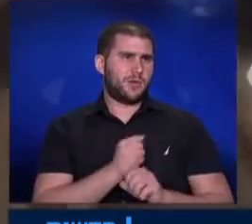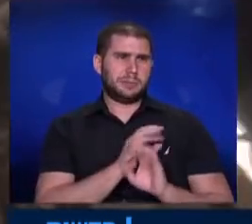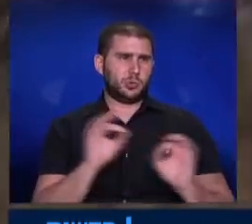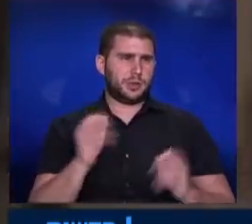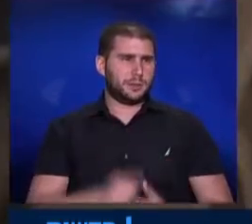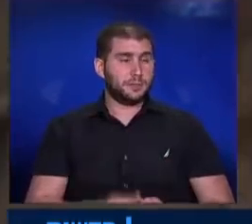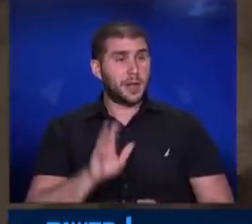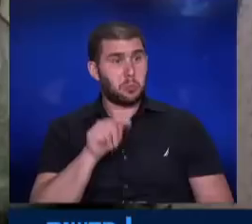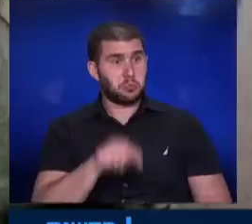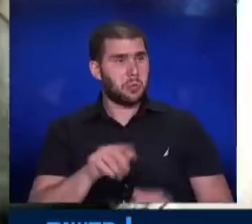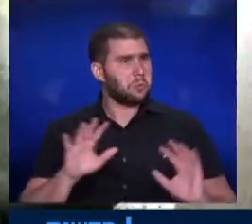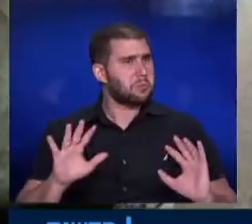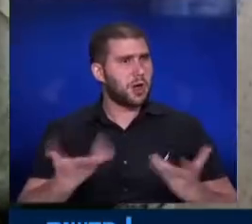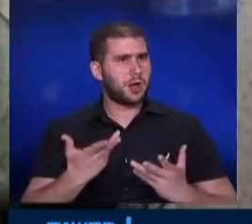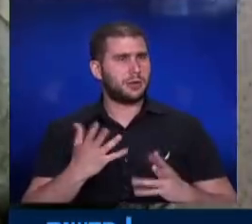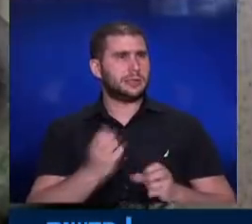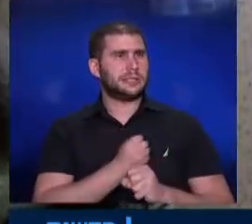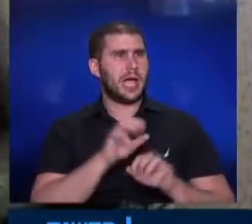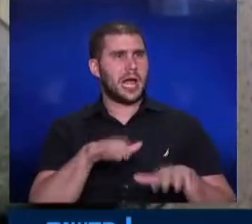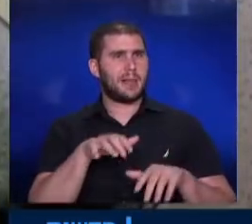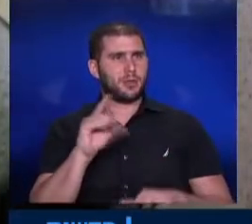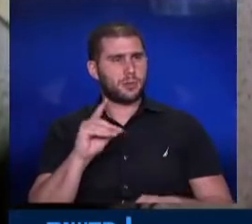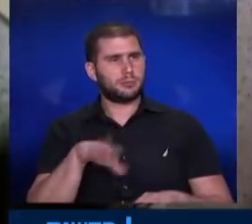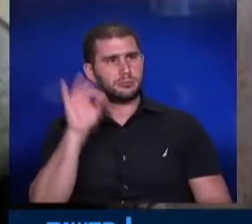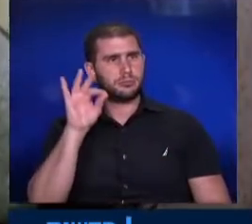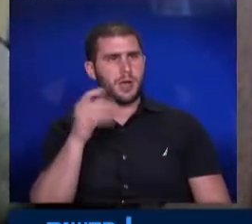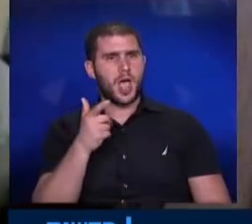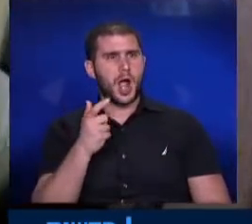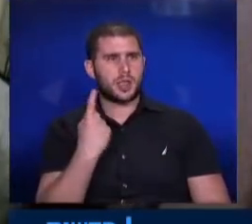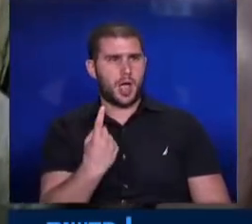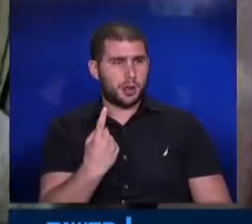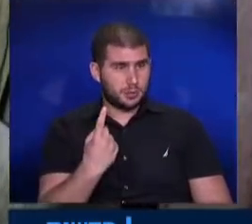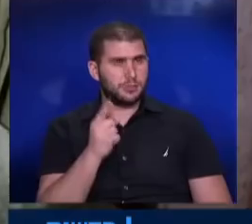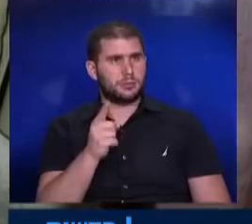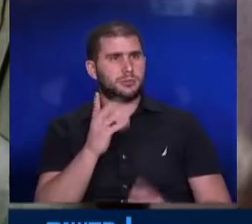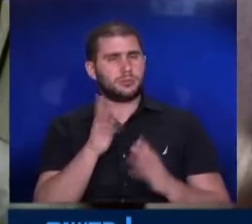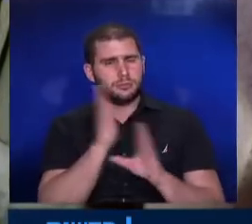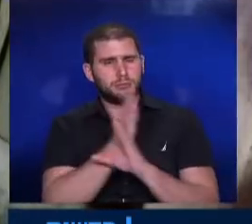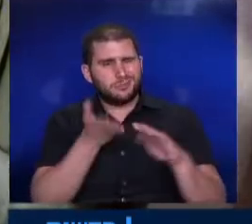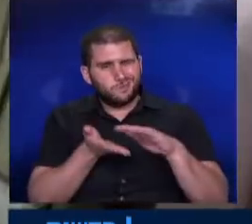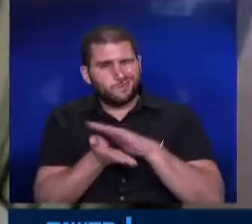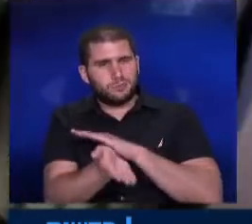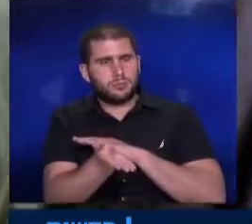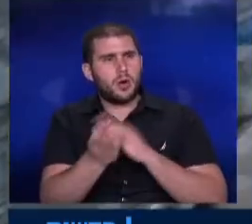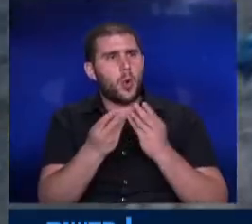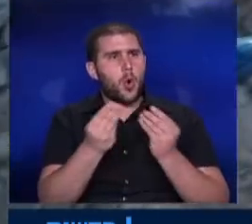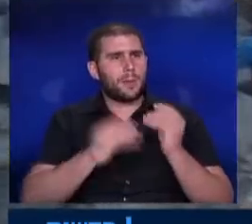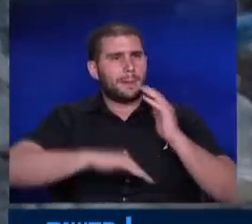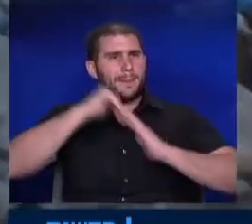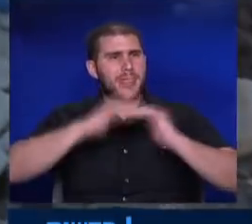גם כאן במהירות יחסית מצליחה הכלבה דומה לאתר את האקדח שמוסלק היטב בתוך ערימת חומרי